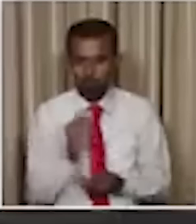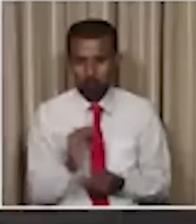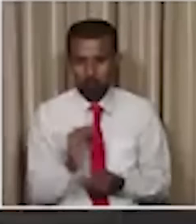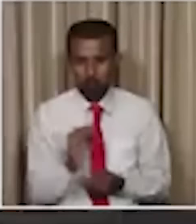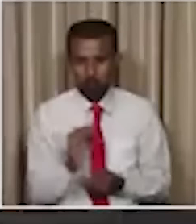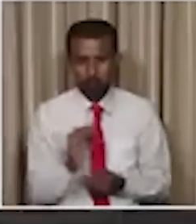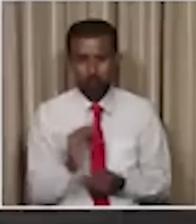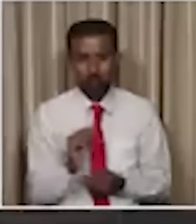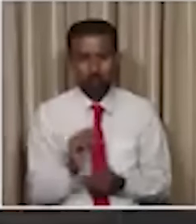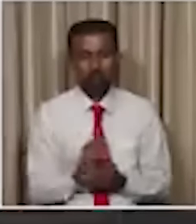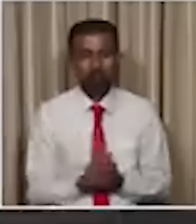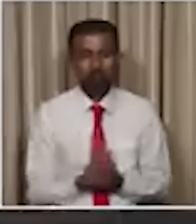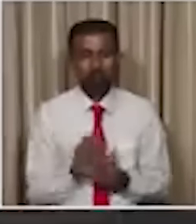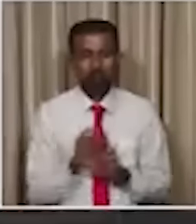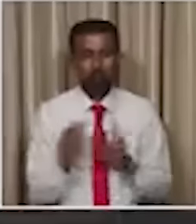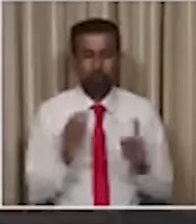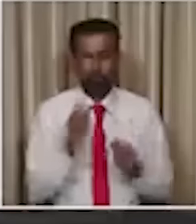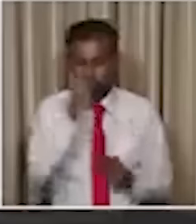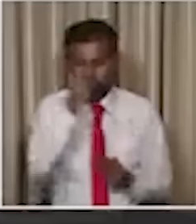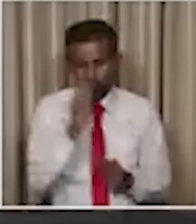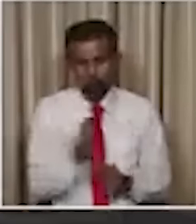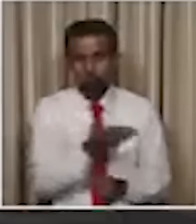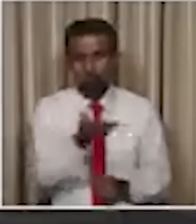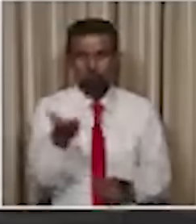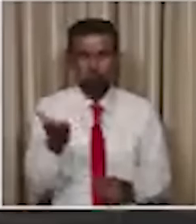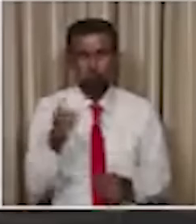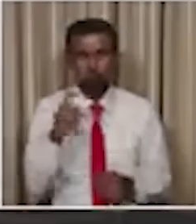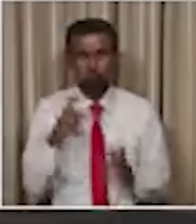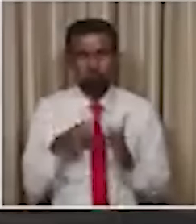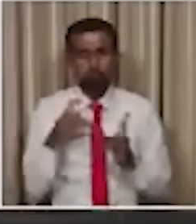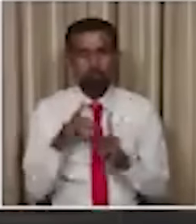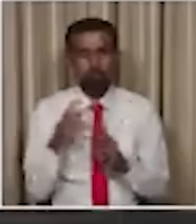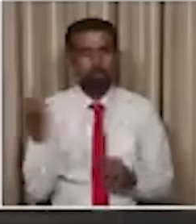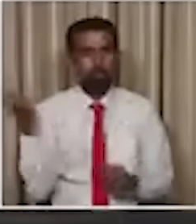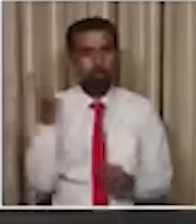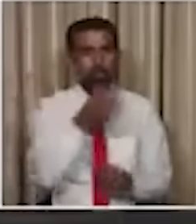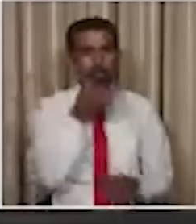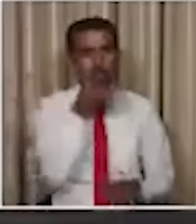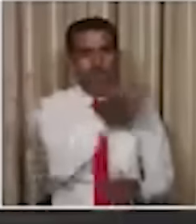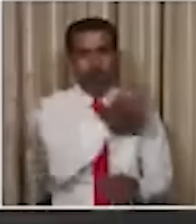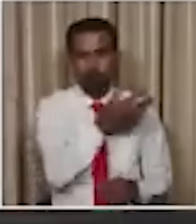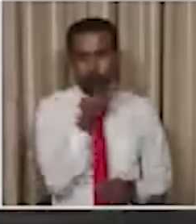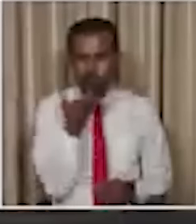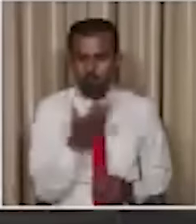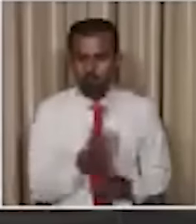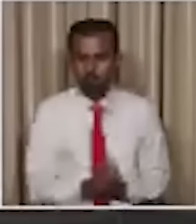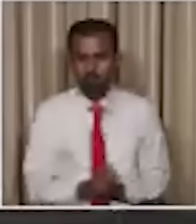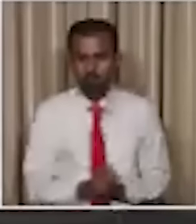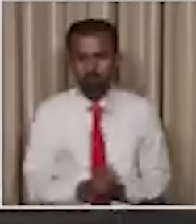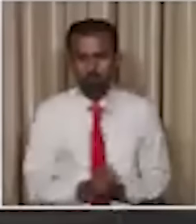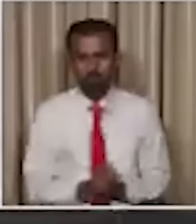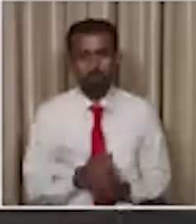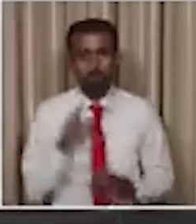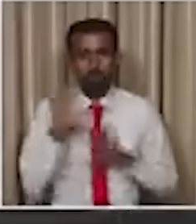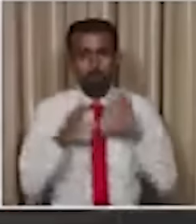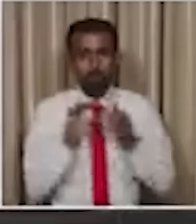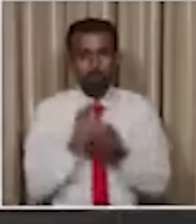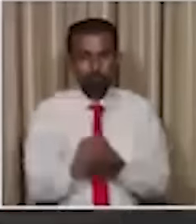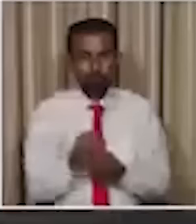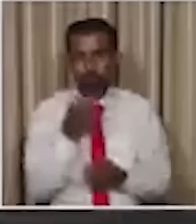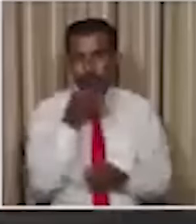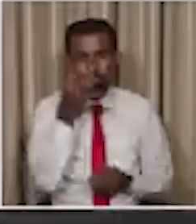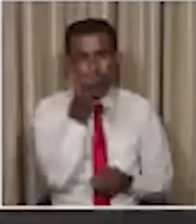ඒ මන්ත්‍රීතුමාට හෝ කාට හරි CID එකට ඇවිල්ලා කම්ප්ලේන් එකක් කරන්න පුළුවන්. එහෙම තොරතුරක් සමග කම්ප්ලේන්